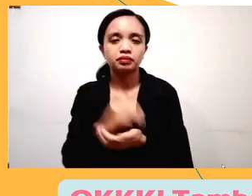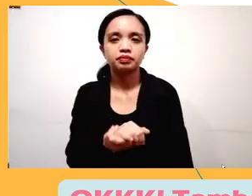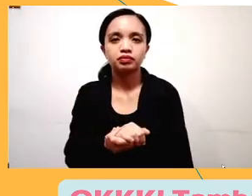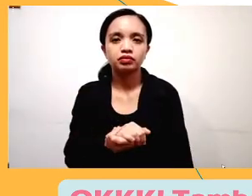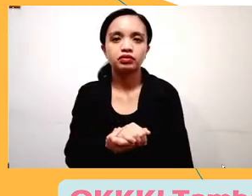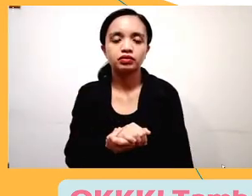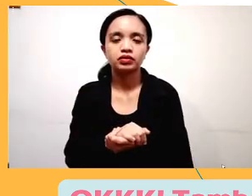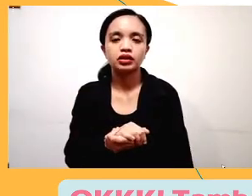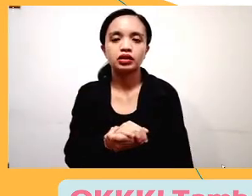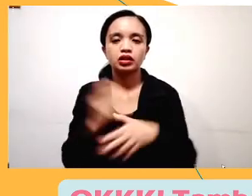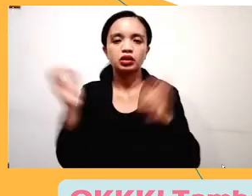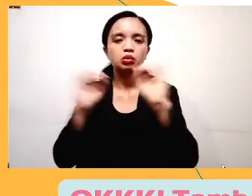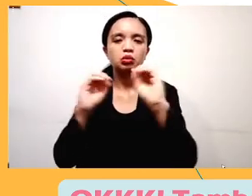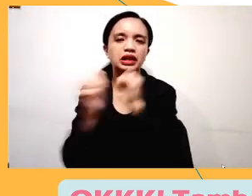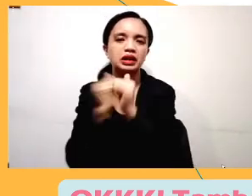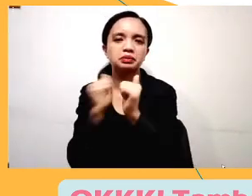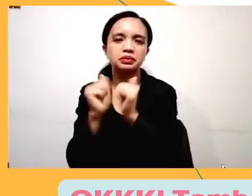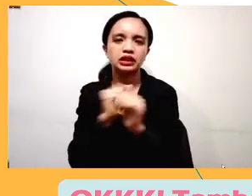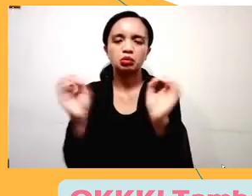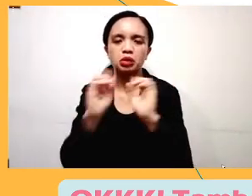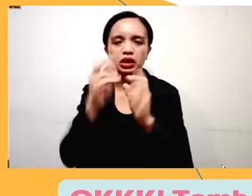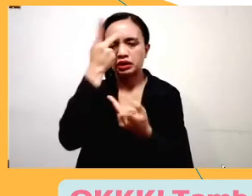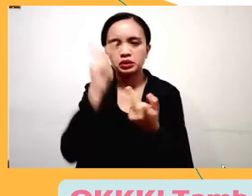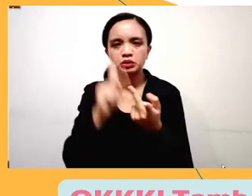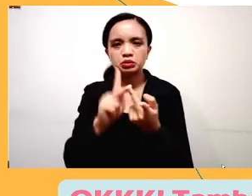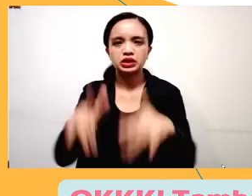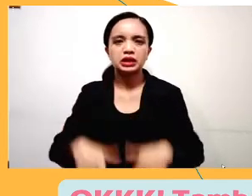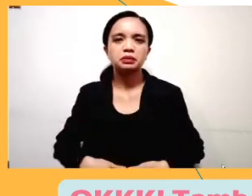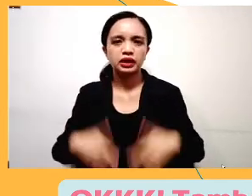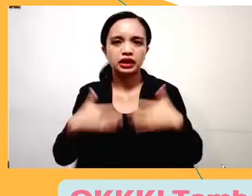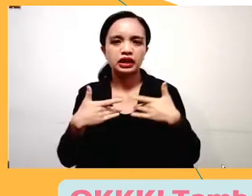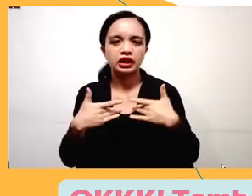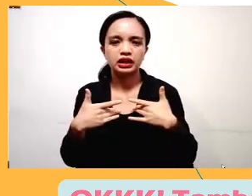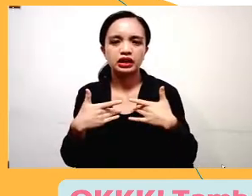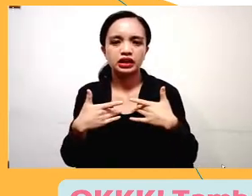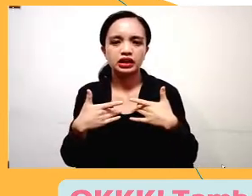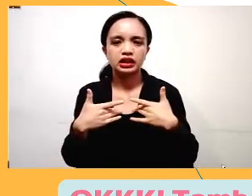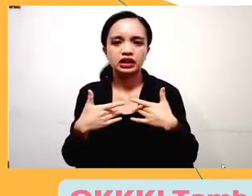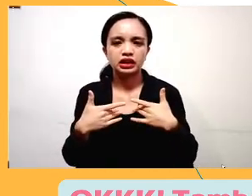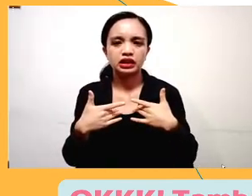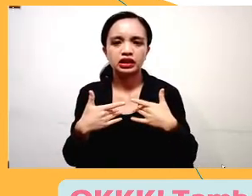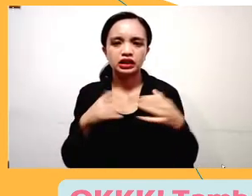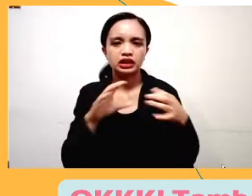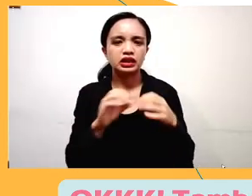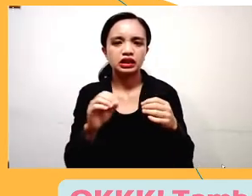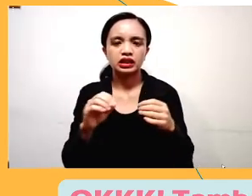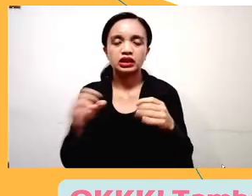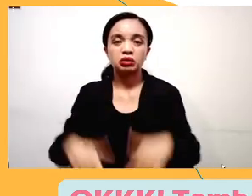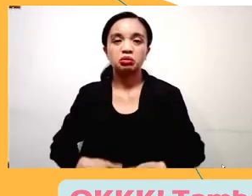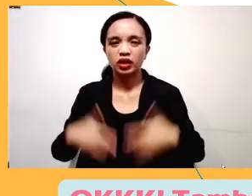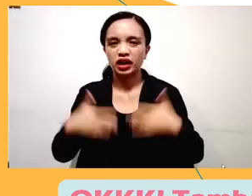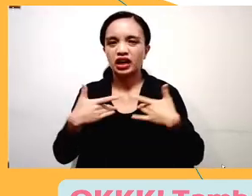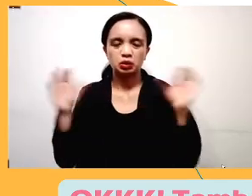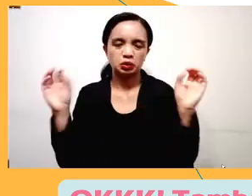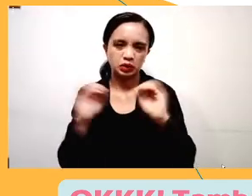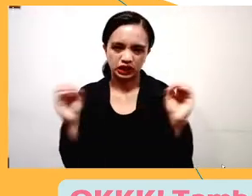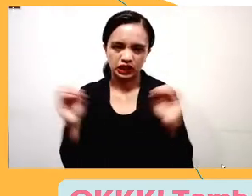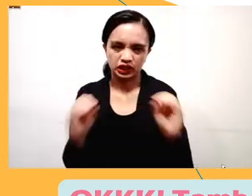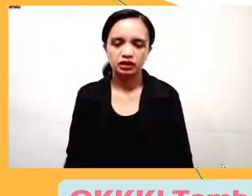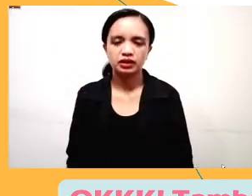walang kahulugan din ang buhay. Okay? Nasisira din natin ang ating buhay. Okay? So yun, ang